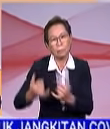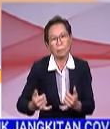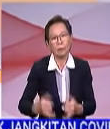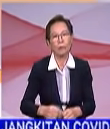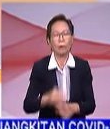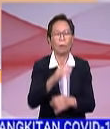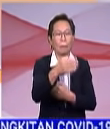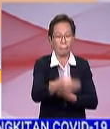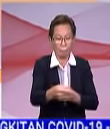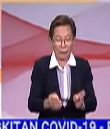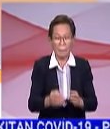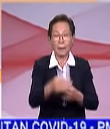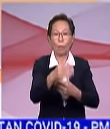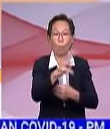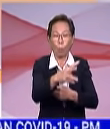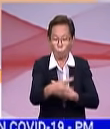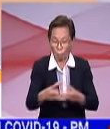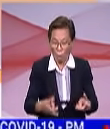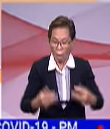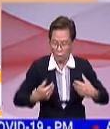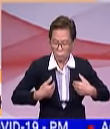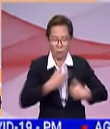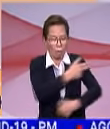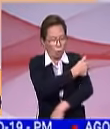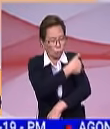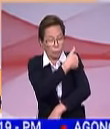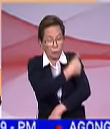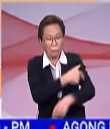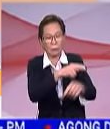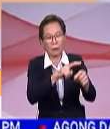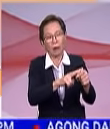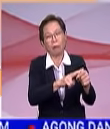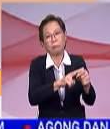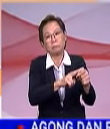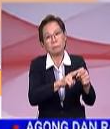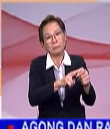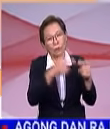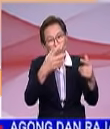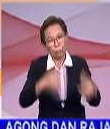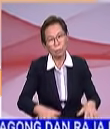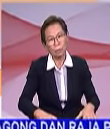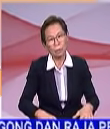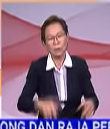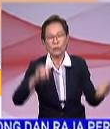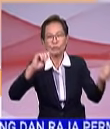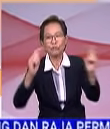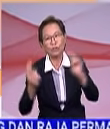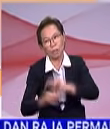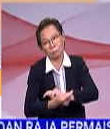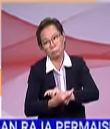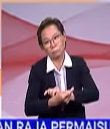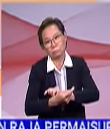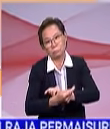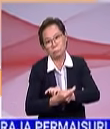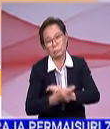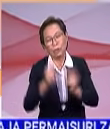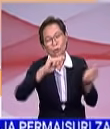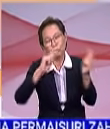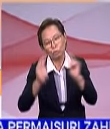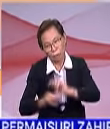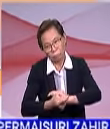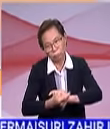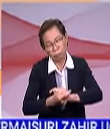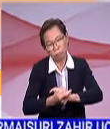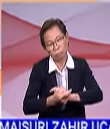Hai jadi what what yang terdapat di Hospital tenggelam parahikmah telah diri pekan mananya telah ditukar